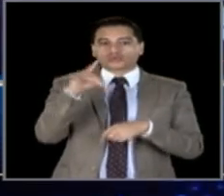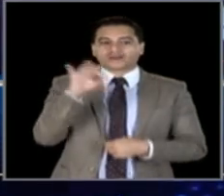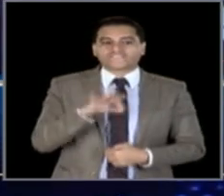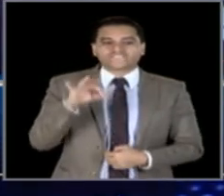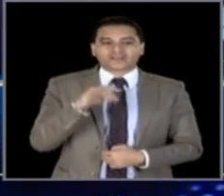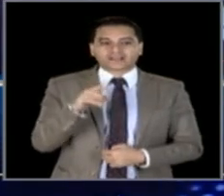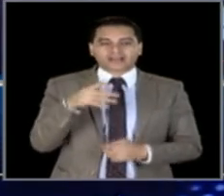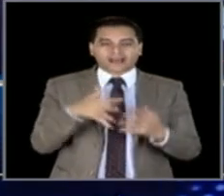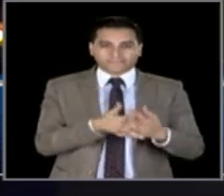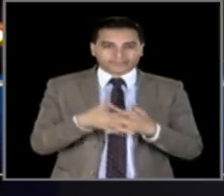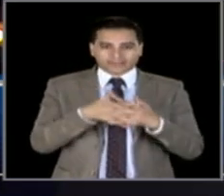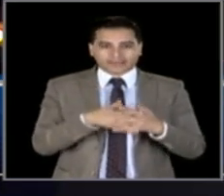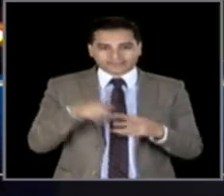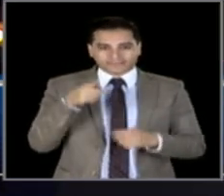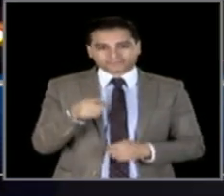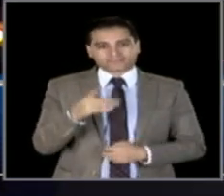أمريكي.